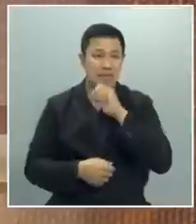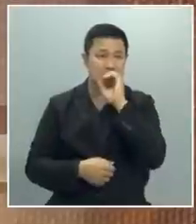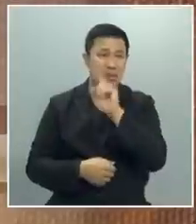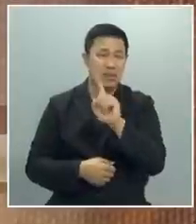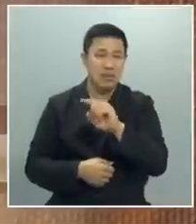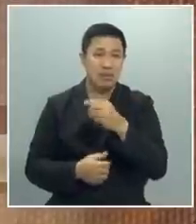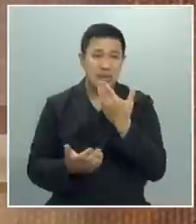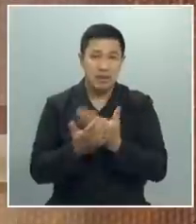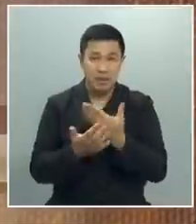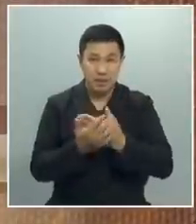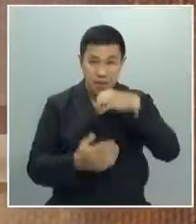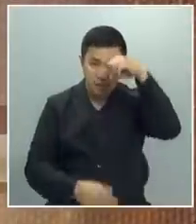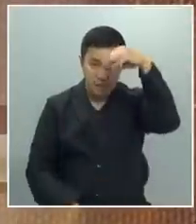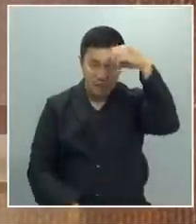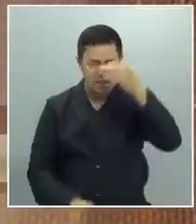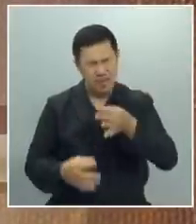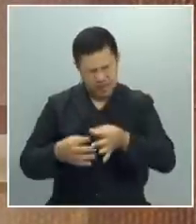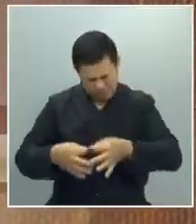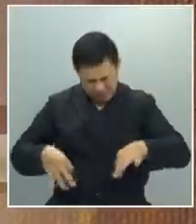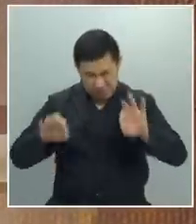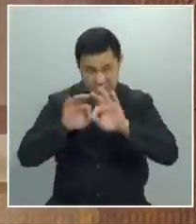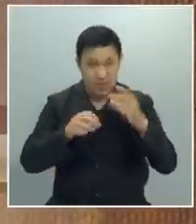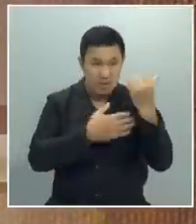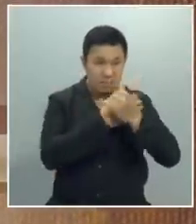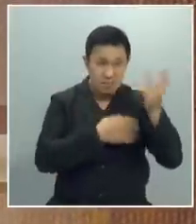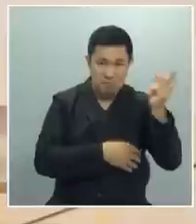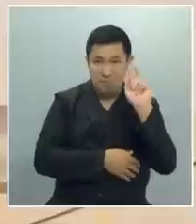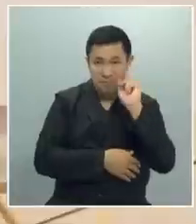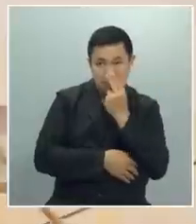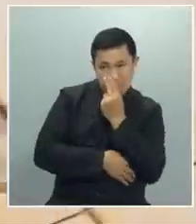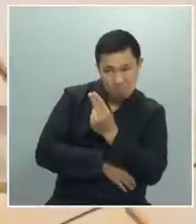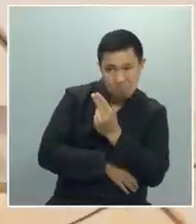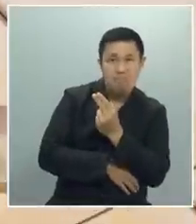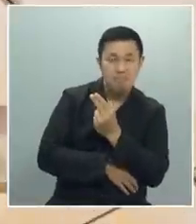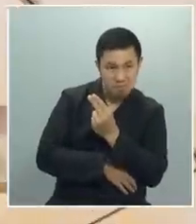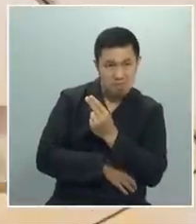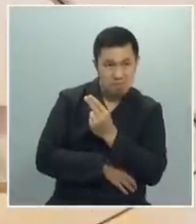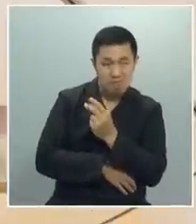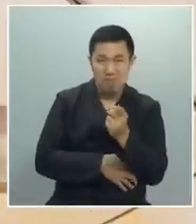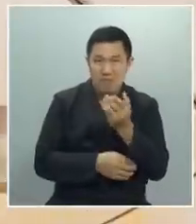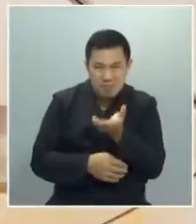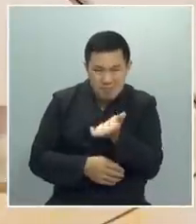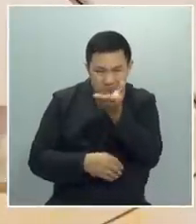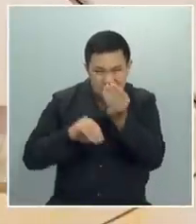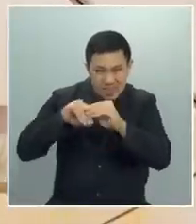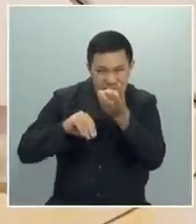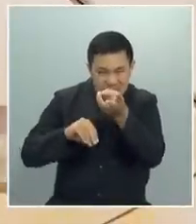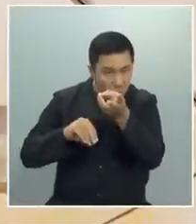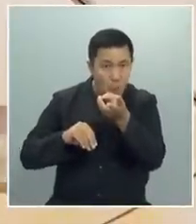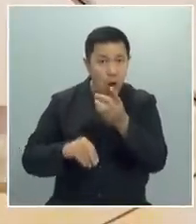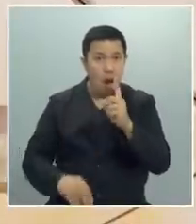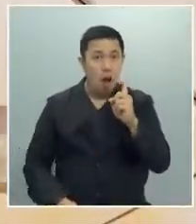ว่าค่าไฟเป็นต้นทุนสำคัญต่างชาติเขาติดตามข่าวนี้เดิมคิดว่าขึ้นเล็กน้อยที่ไหนได้